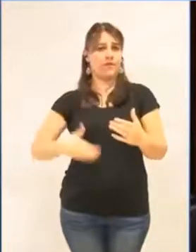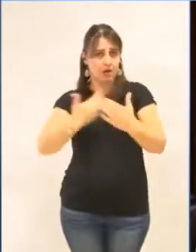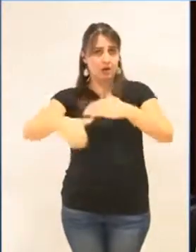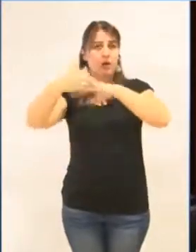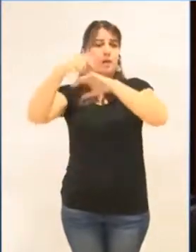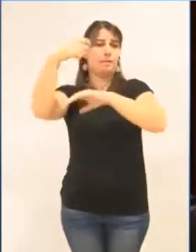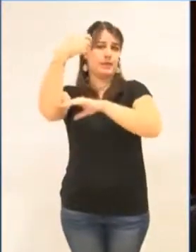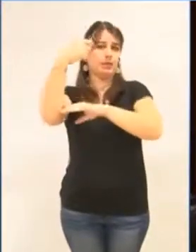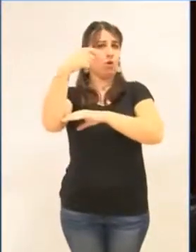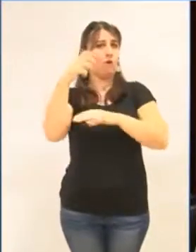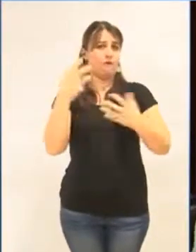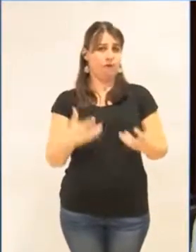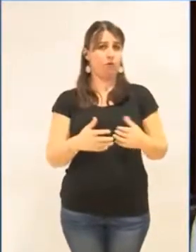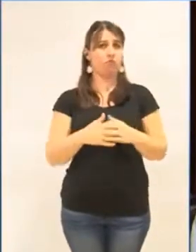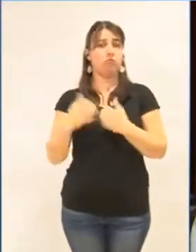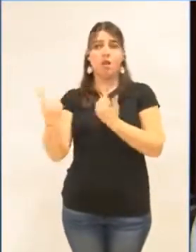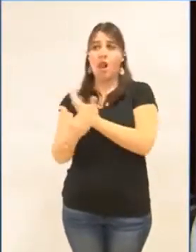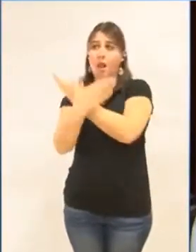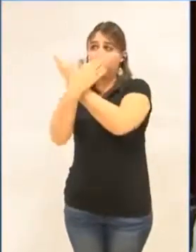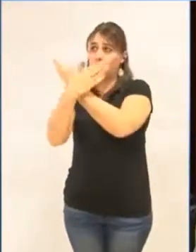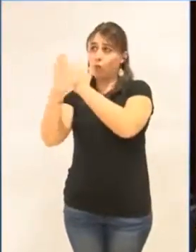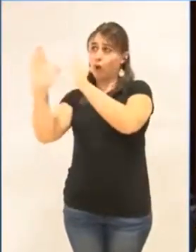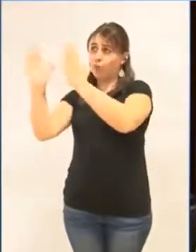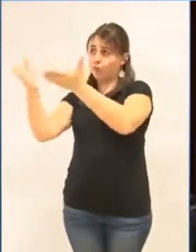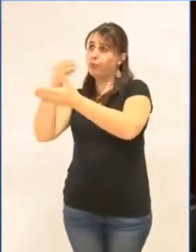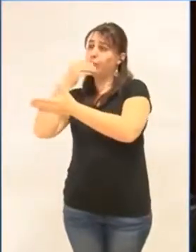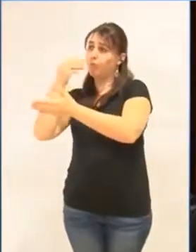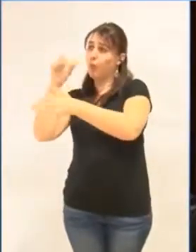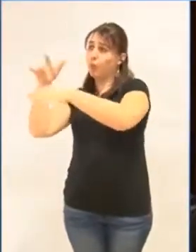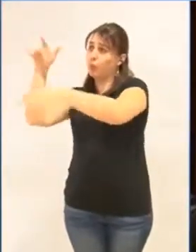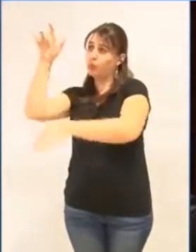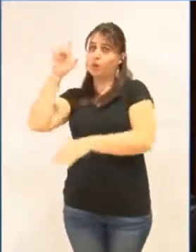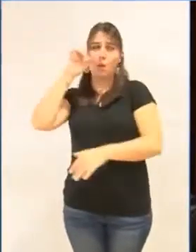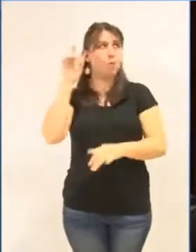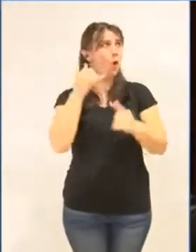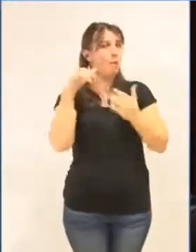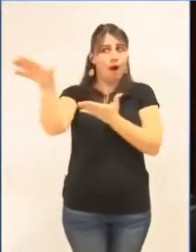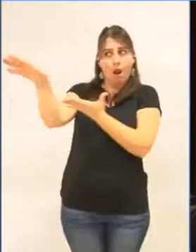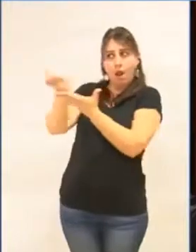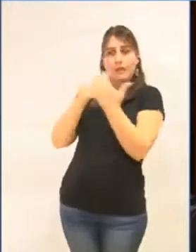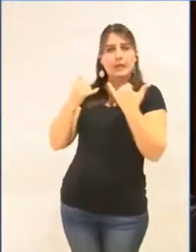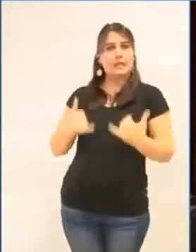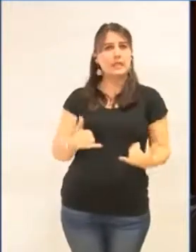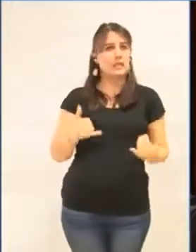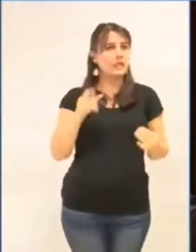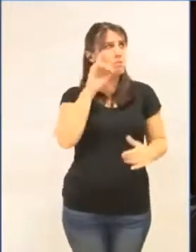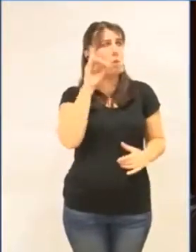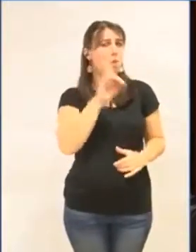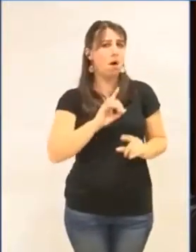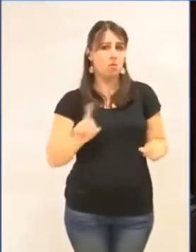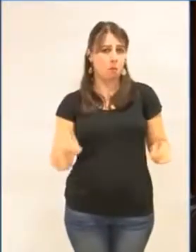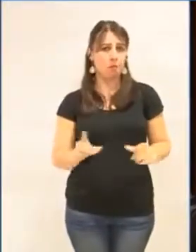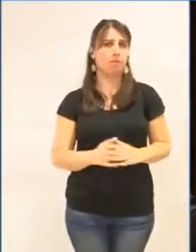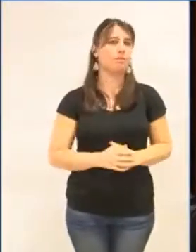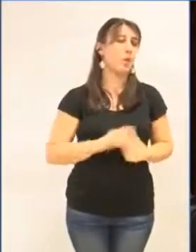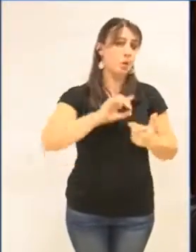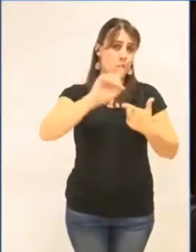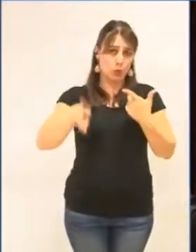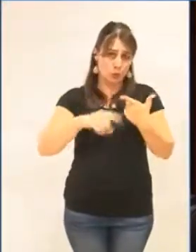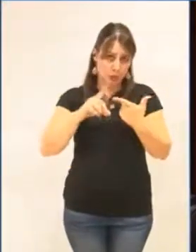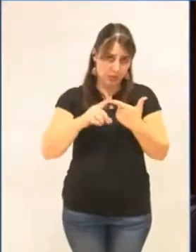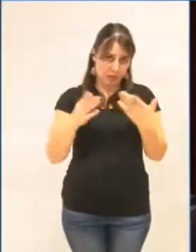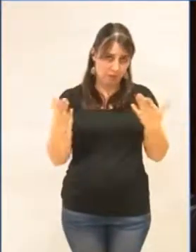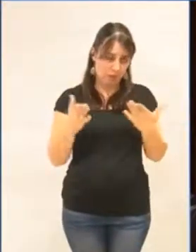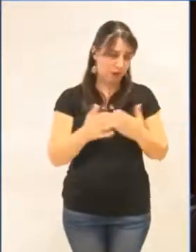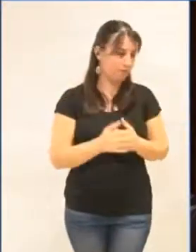la métropole, je ne vois pas pourquoi nous ne pourrions pas le faire ici. L'autre point, c'est de voir